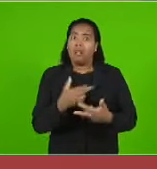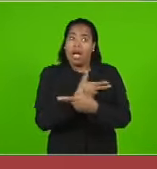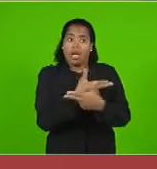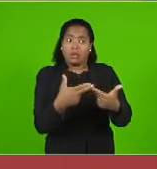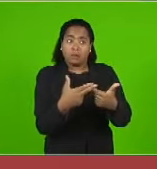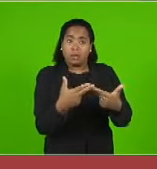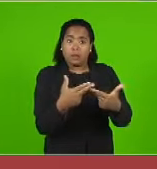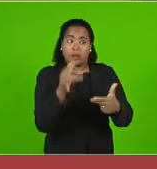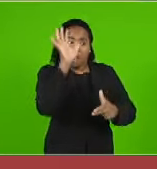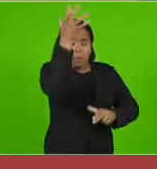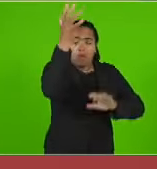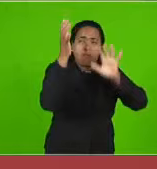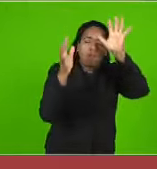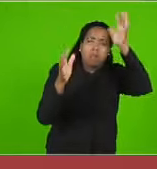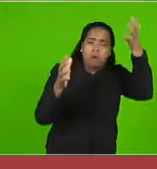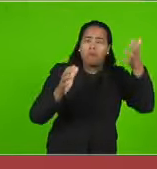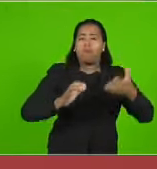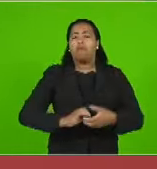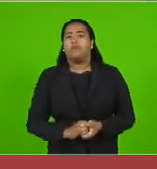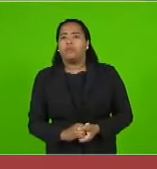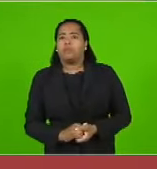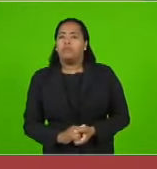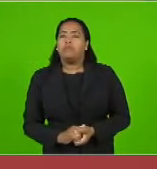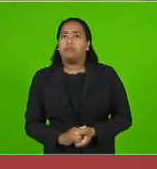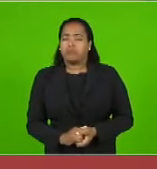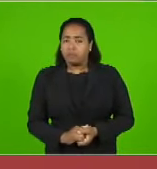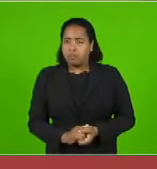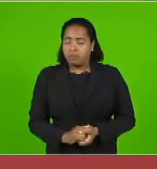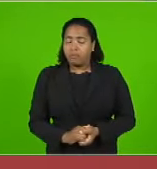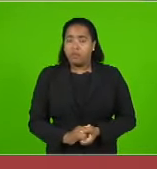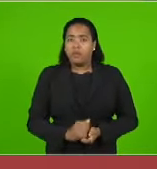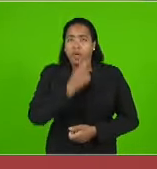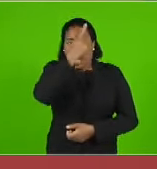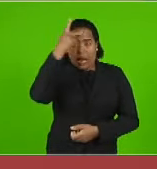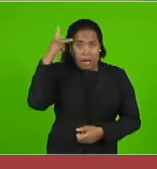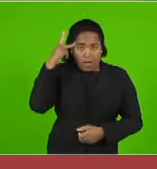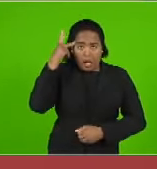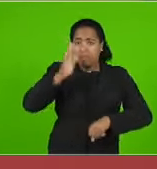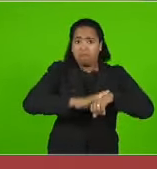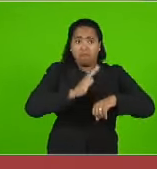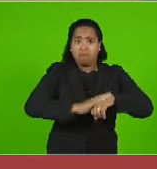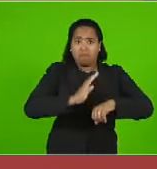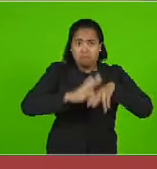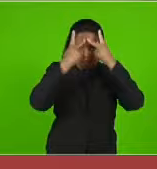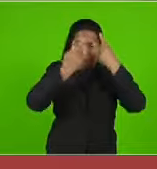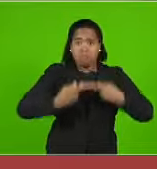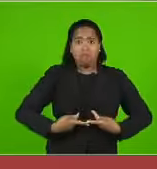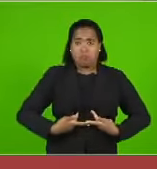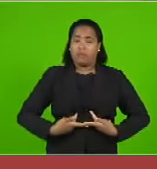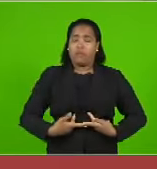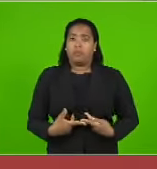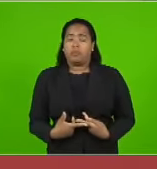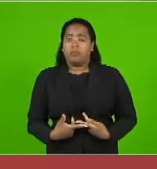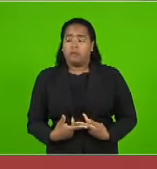Божий скорби, которые нисходят на этот мир. Итак, мы видим, что последствия, они атропичные, потому что это результат действий